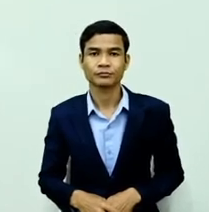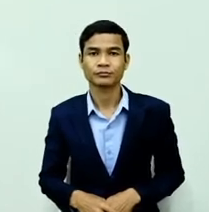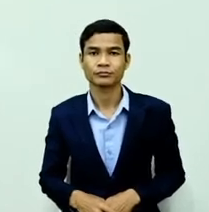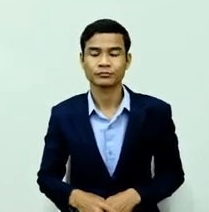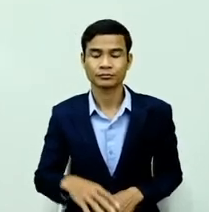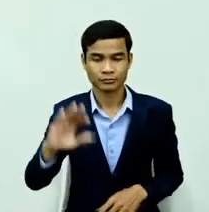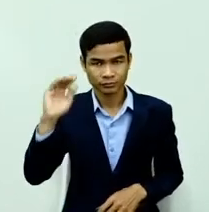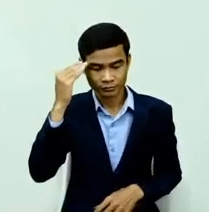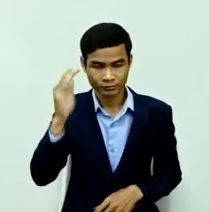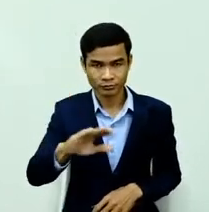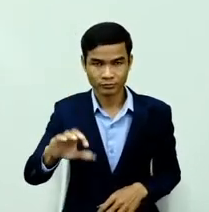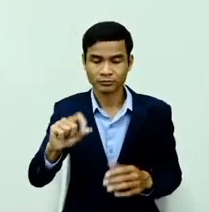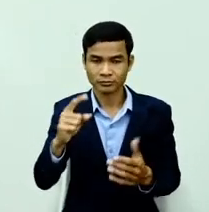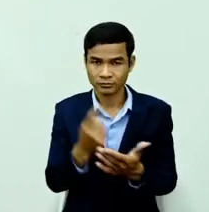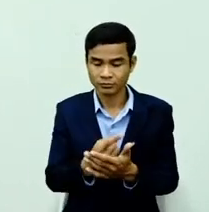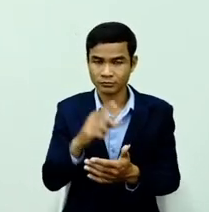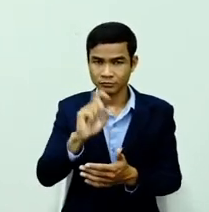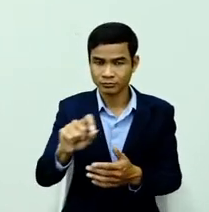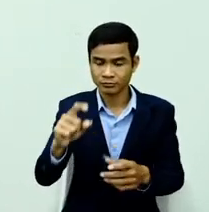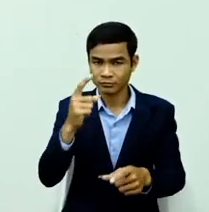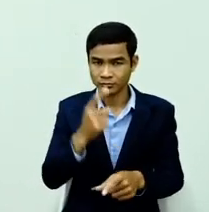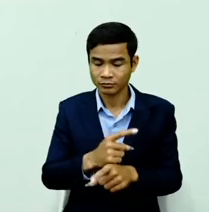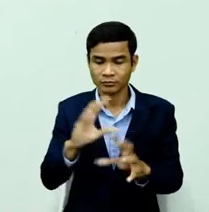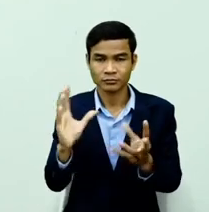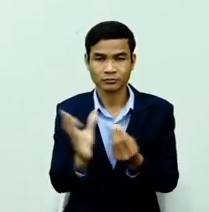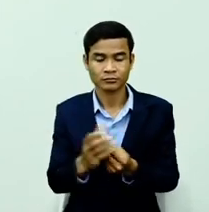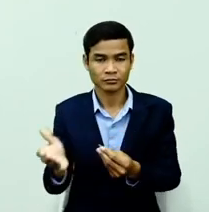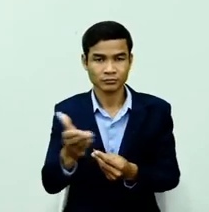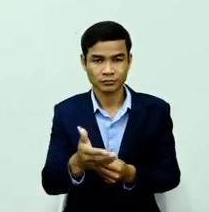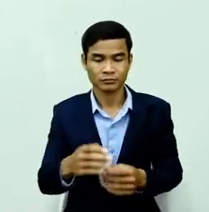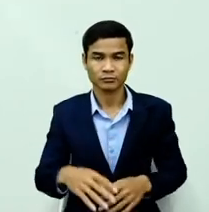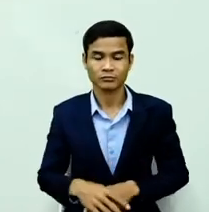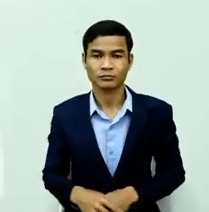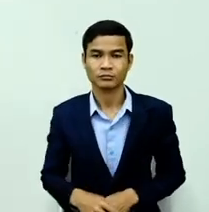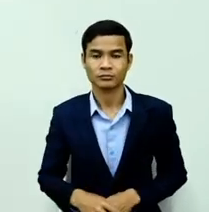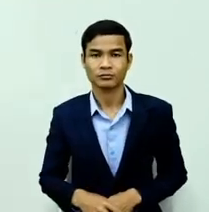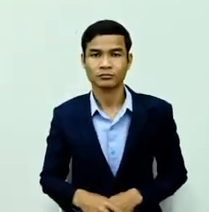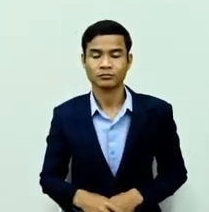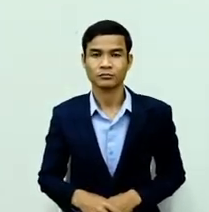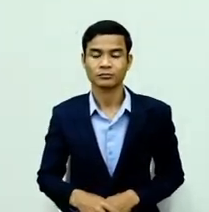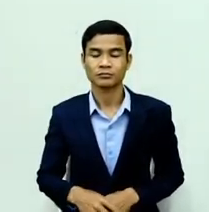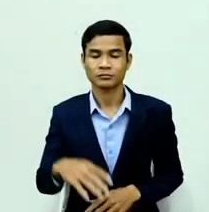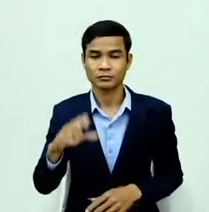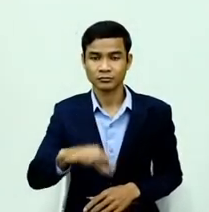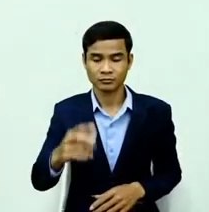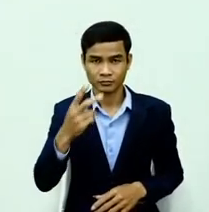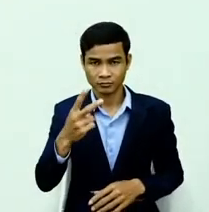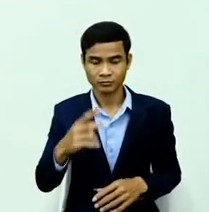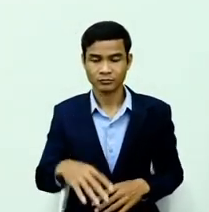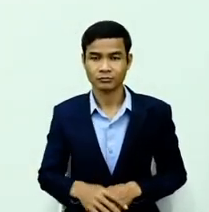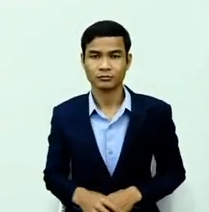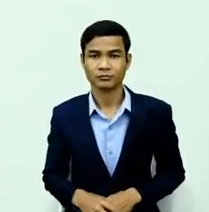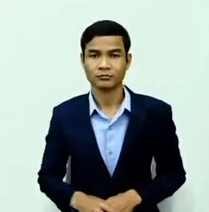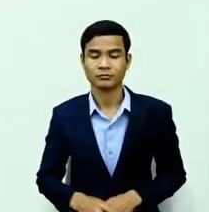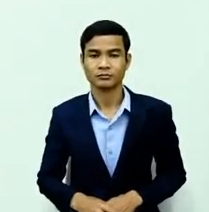sangkhom ta kon krob khnie prakat che chou ruom sa se ban tram trai na cha ta kon tieng ptuat meu